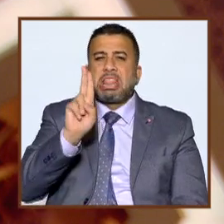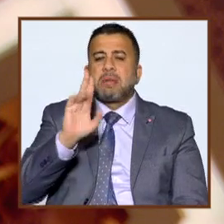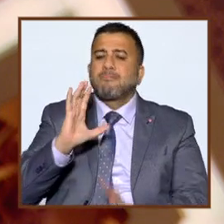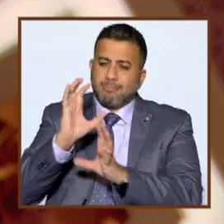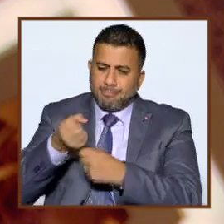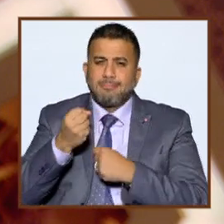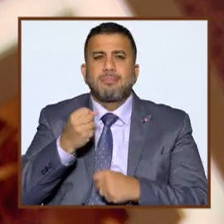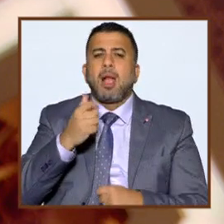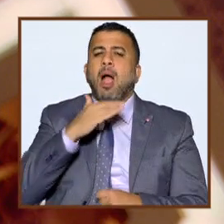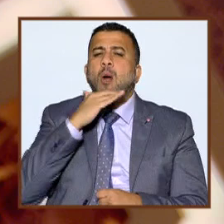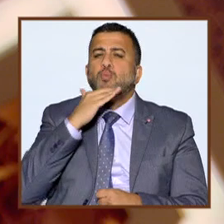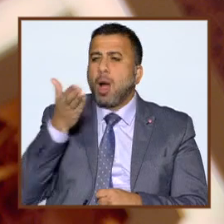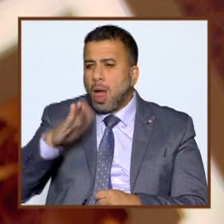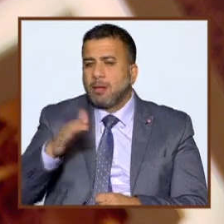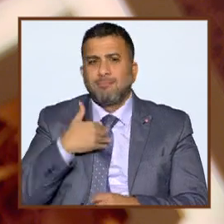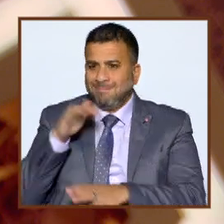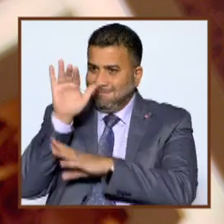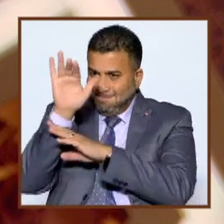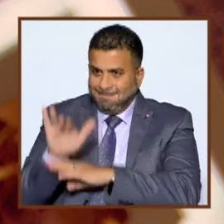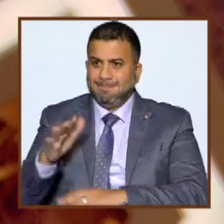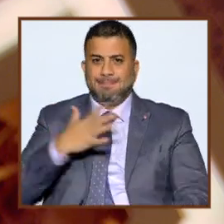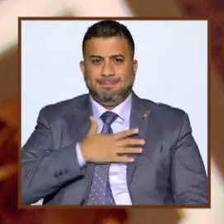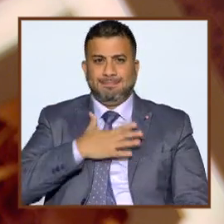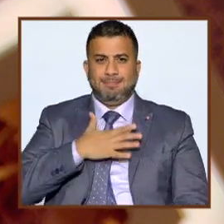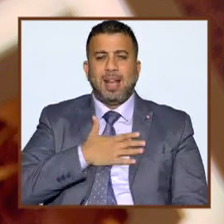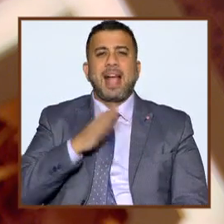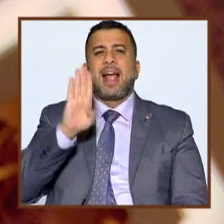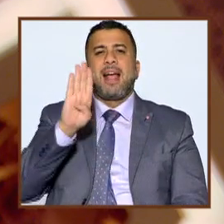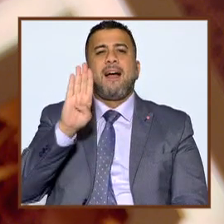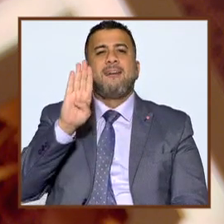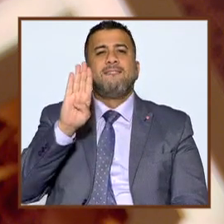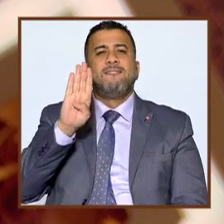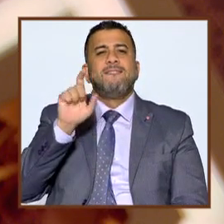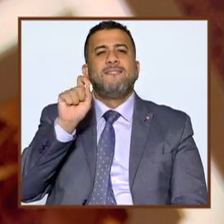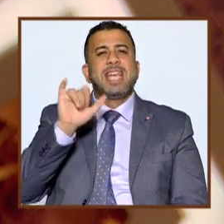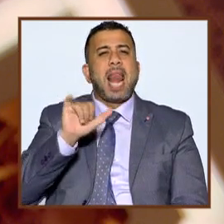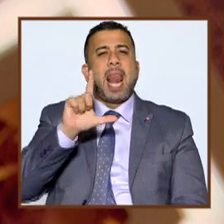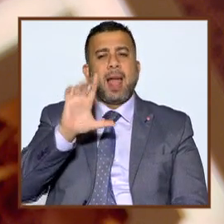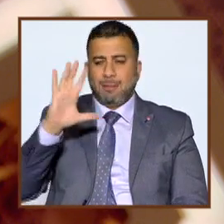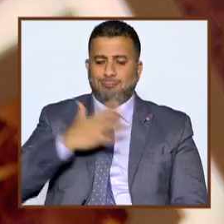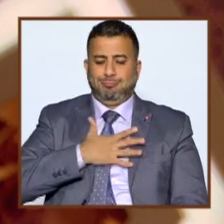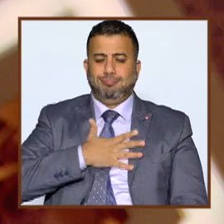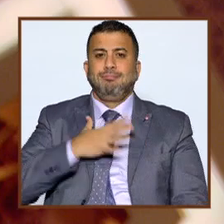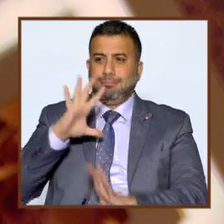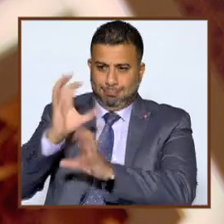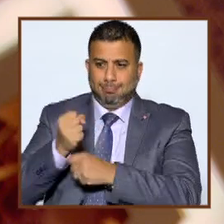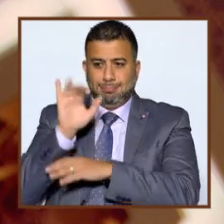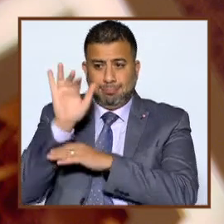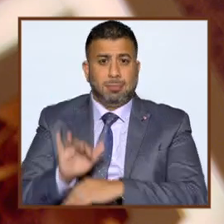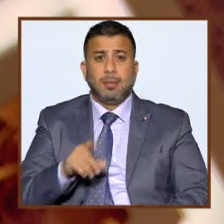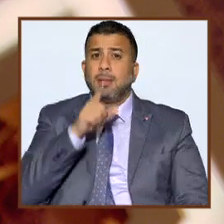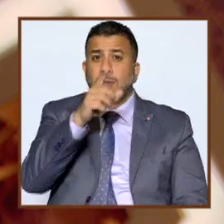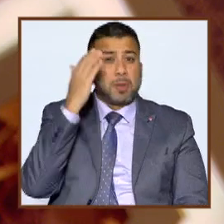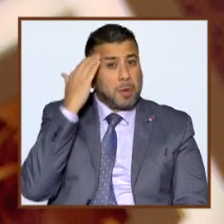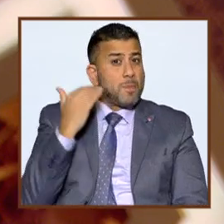قادرا مستطيعا، والله جل وعلا يمن على من يشاء من عباده بفتح أبواب الخير. فأنت يا حمدة فتح الله